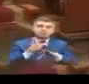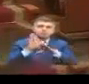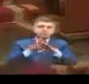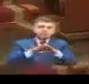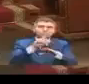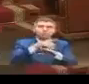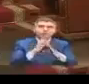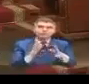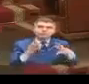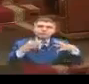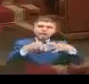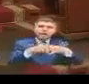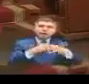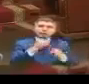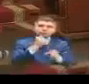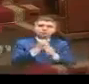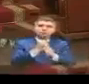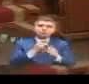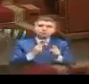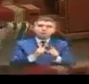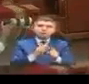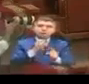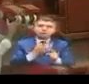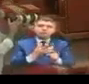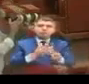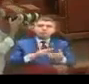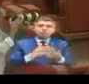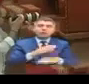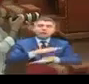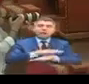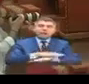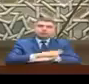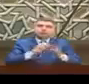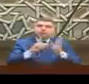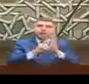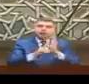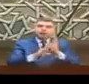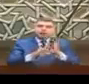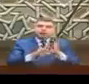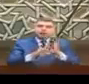لبناء دولة جديدة، دولة الحق والقانون. شكرا سيد الوزير.